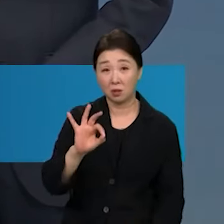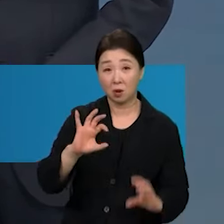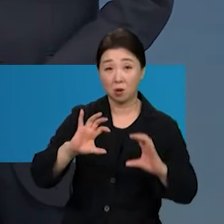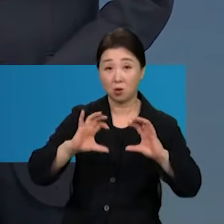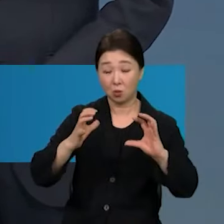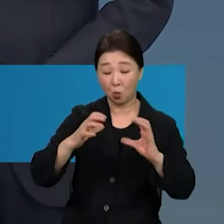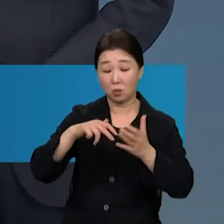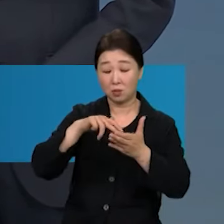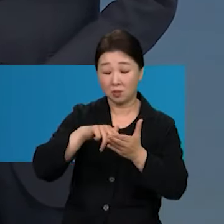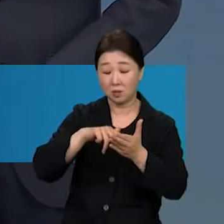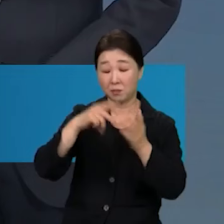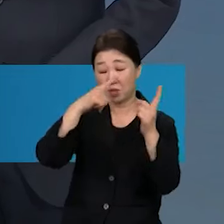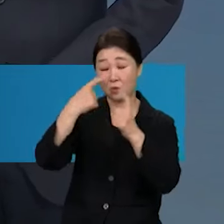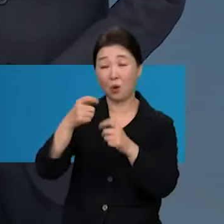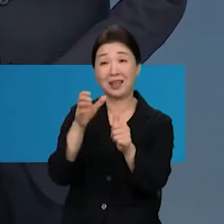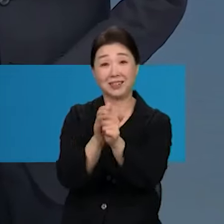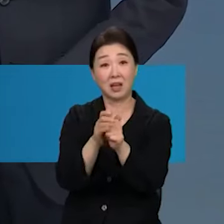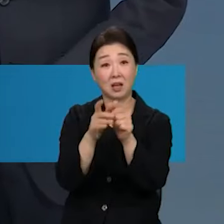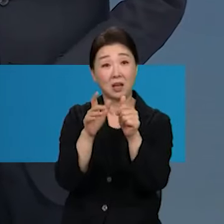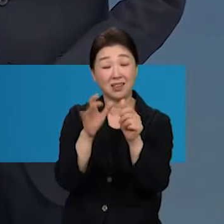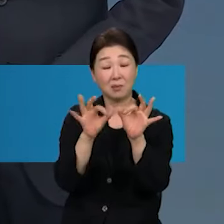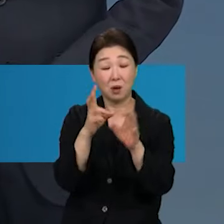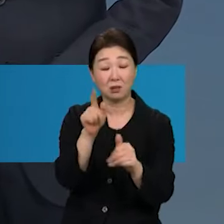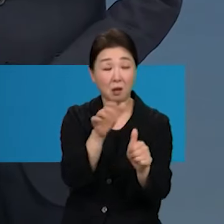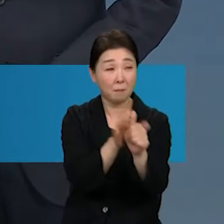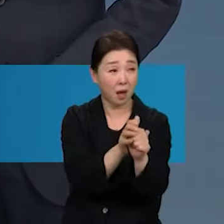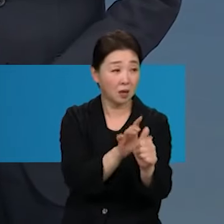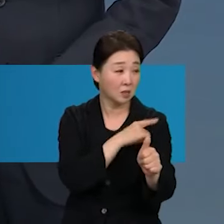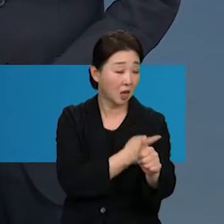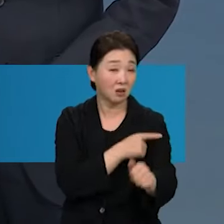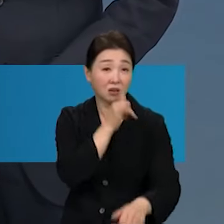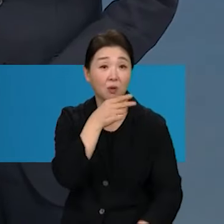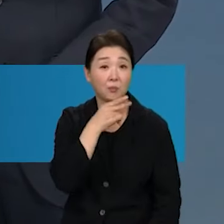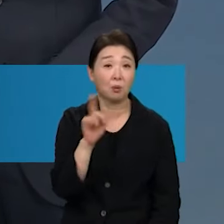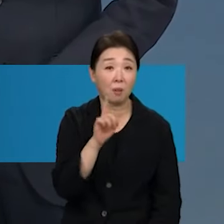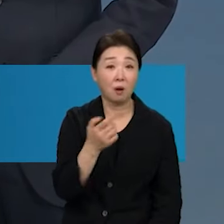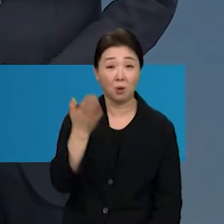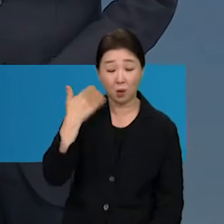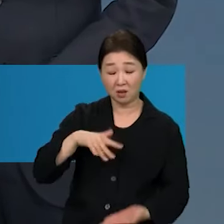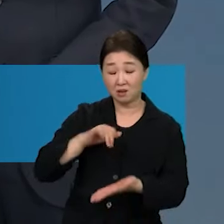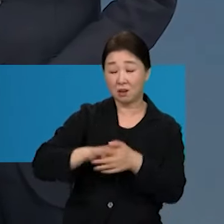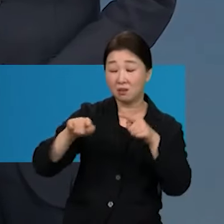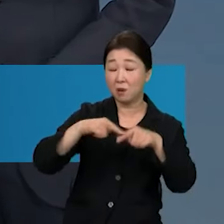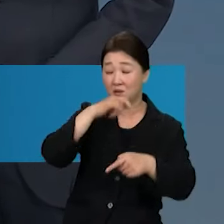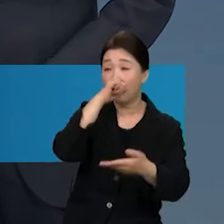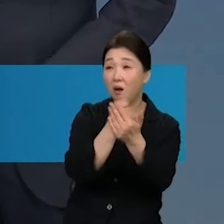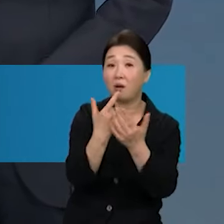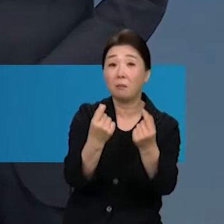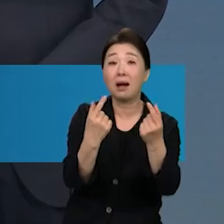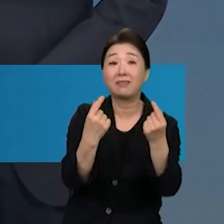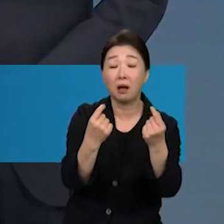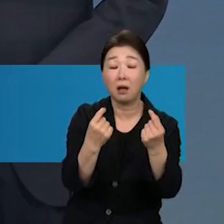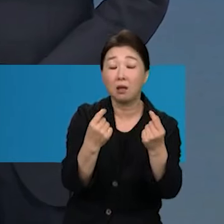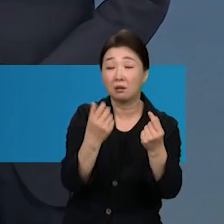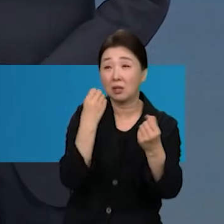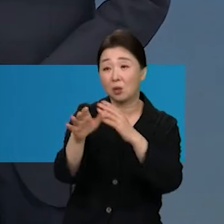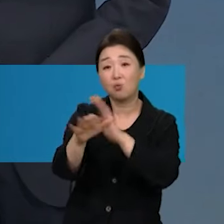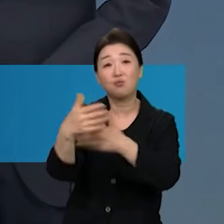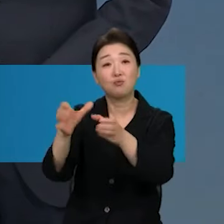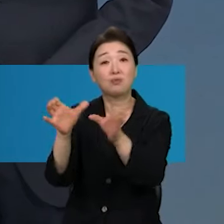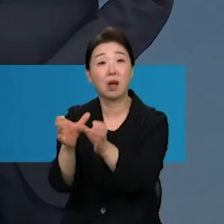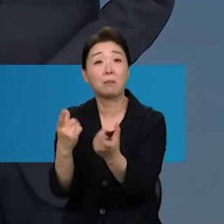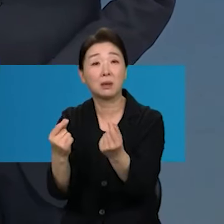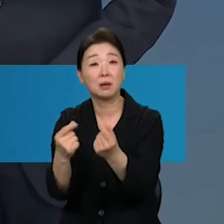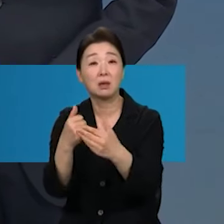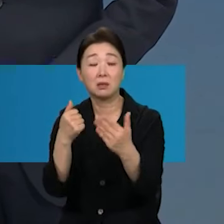놓고도 자격 논란이 일고 있습니다. 일제 식민지배를 정당화하는 발언을 했던 뉴라이트 성향 인사라며 임명을